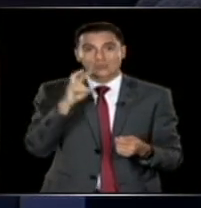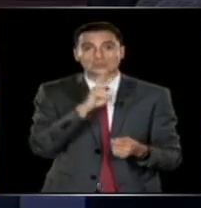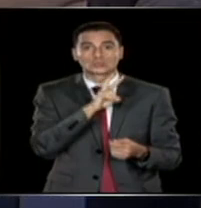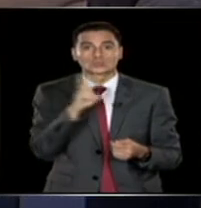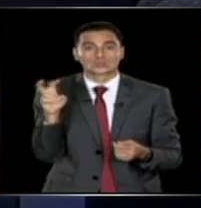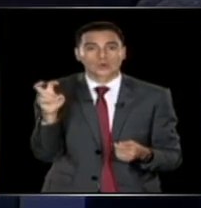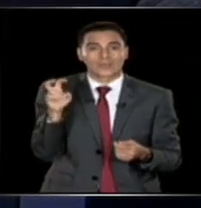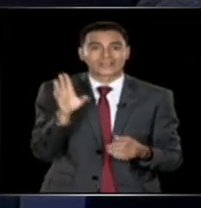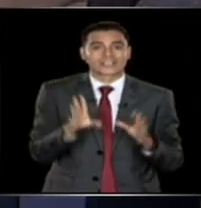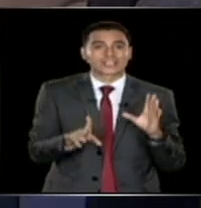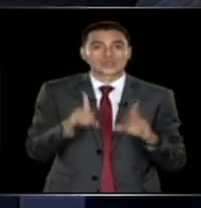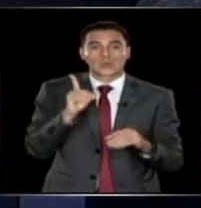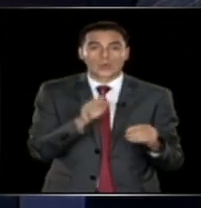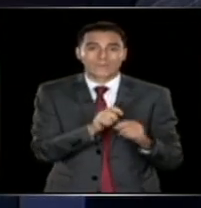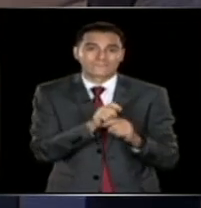36,700 كيلومتر مربع.